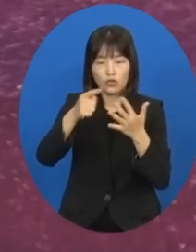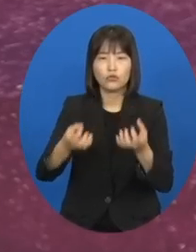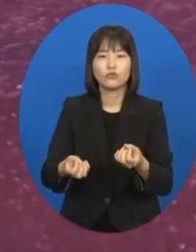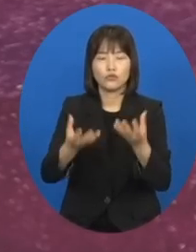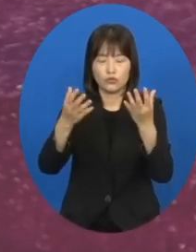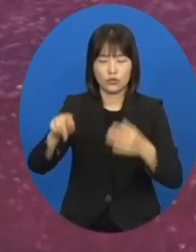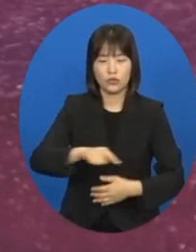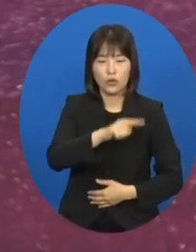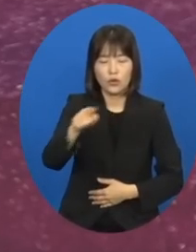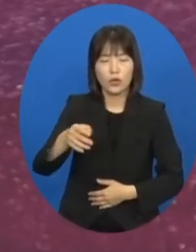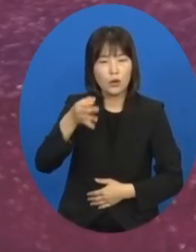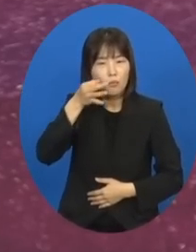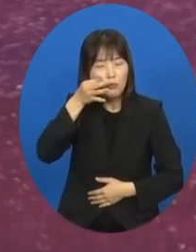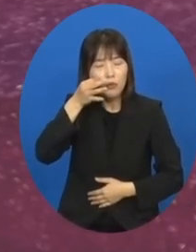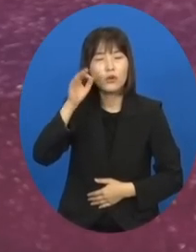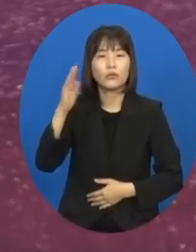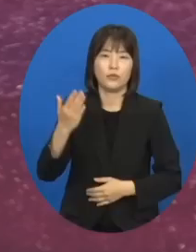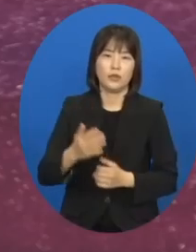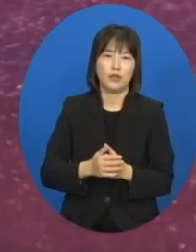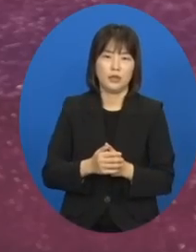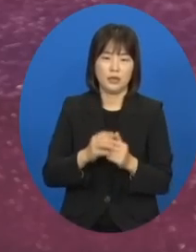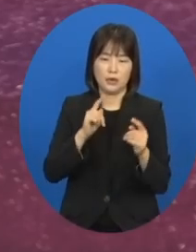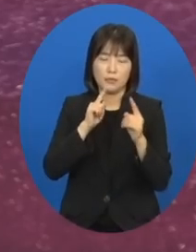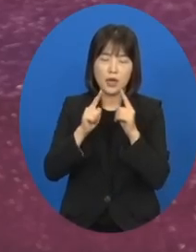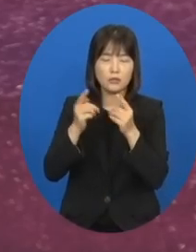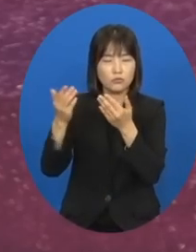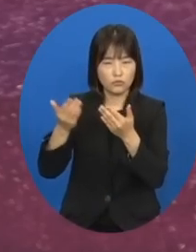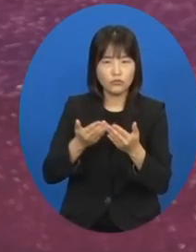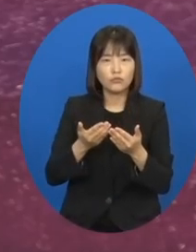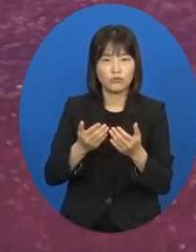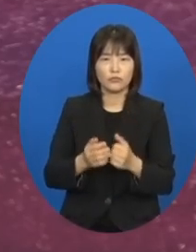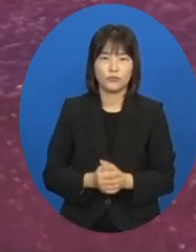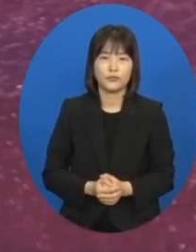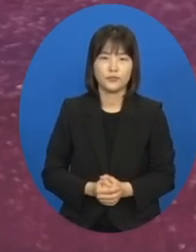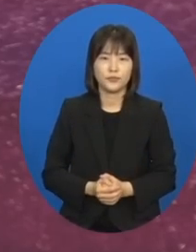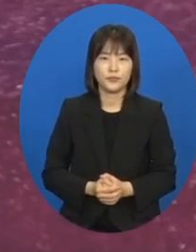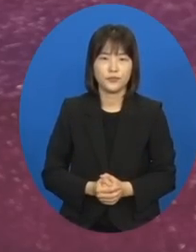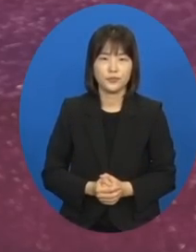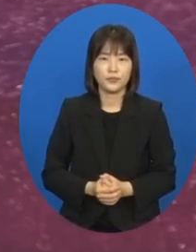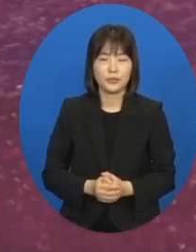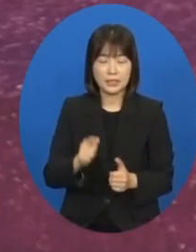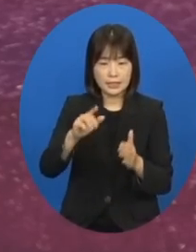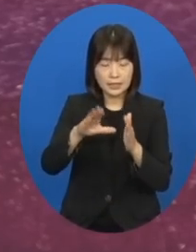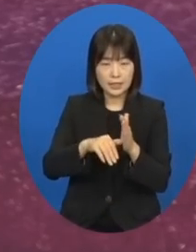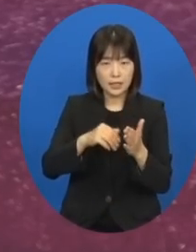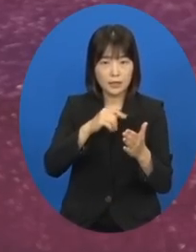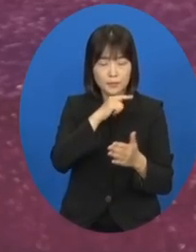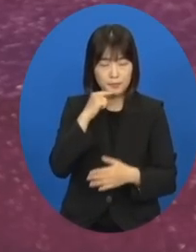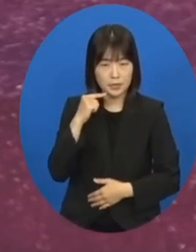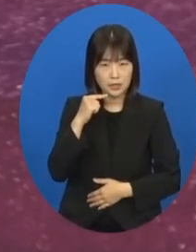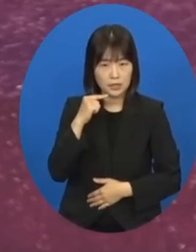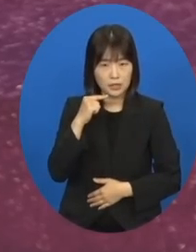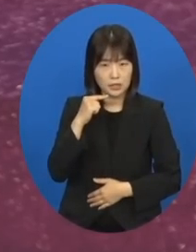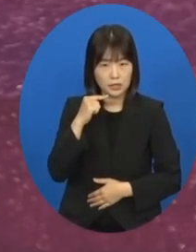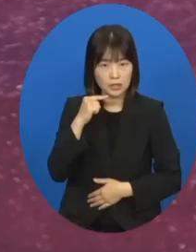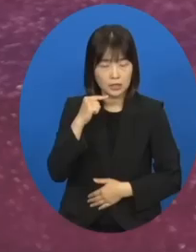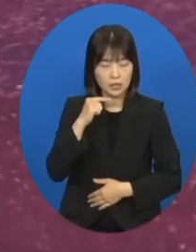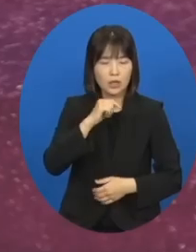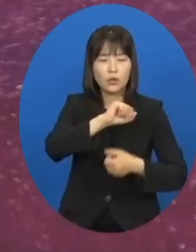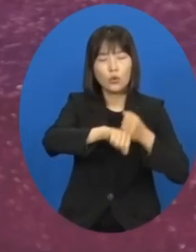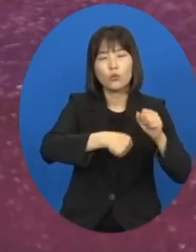보게 될 것이다 그 말씀을 하시는 겁니다 그래서 그때의 피는 그냥 동물의 피었죠